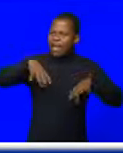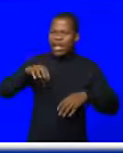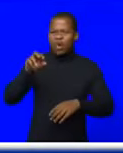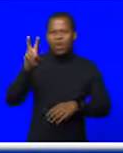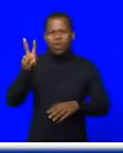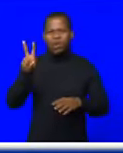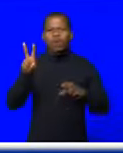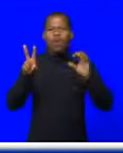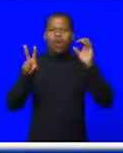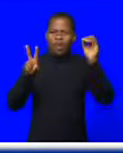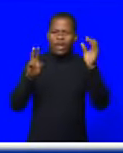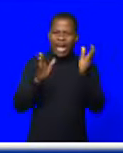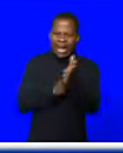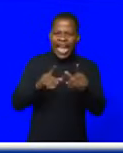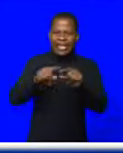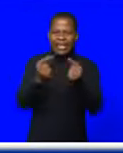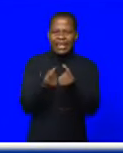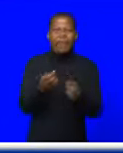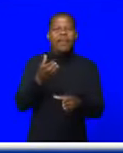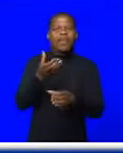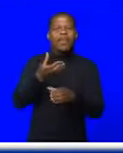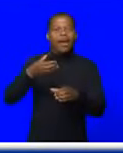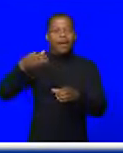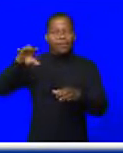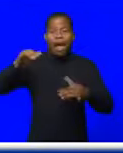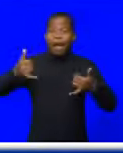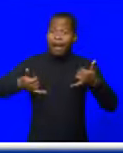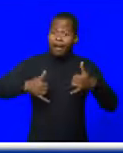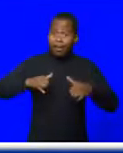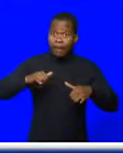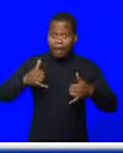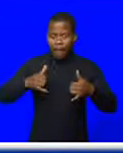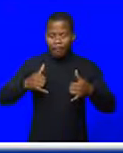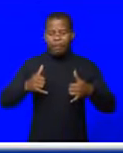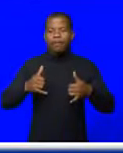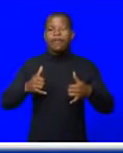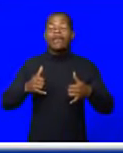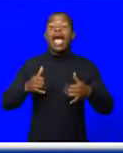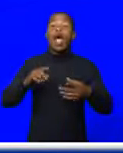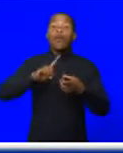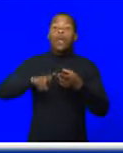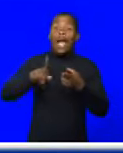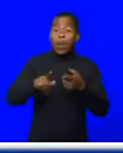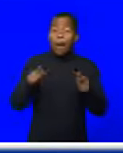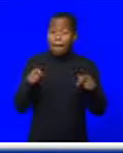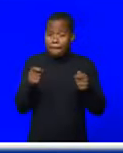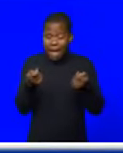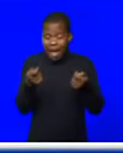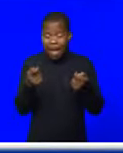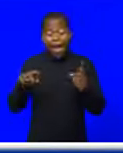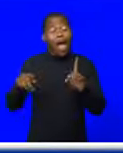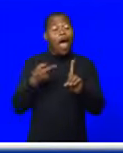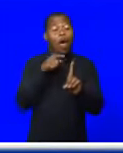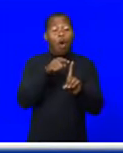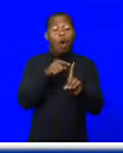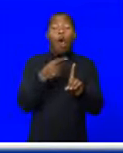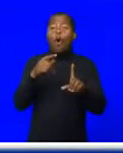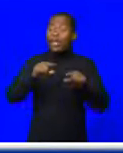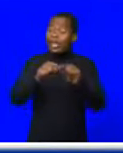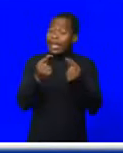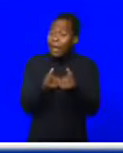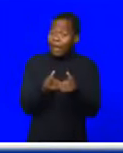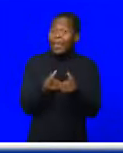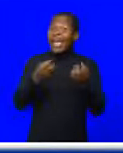phasi kuSora ya-7 lase-Algeria khona e-Algeria. Mzwandile Mabelisa udlalela iRoyal Leopards uthi nanoma leli cembu likhale